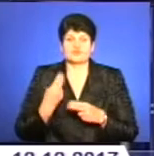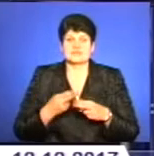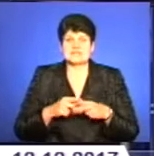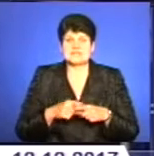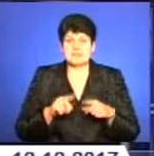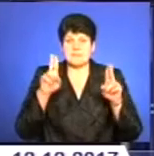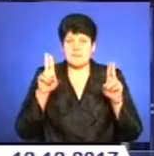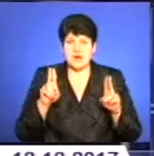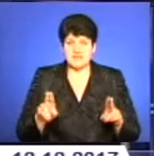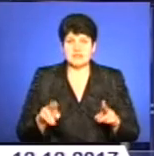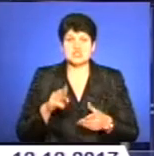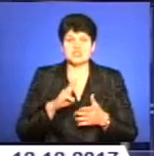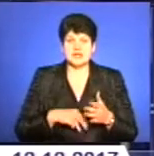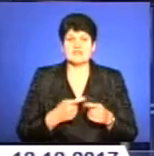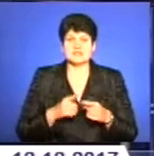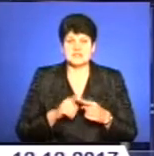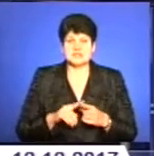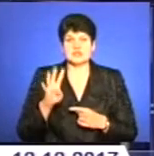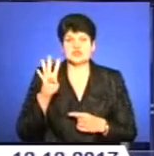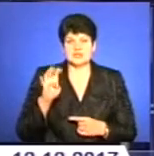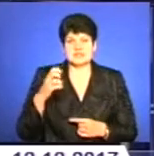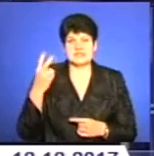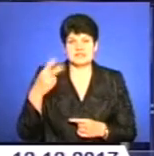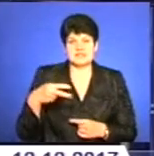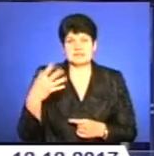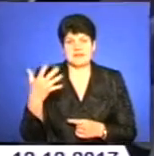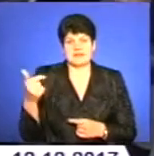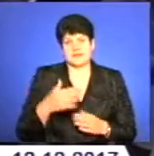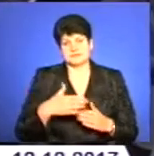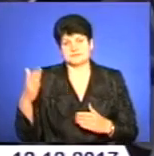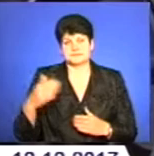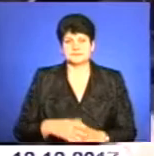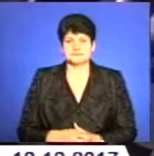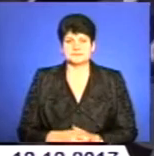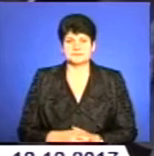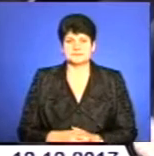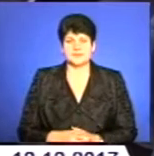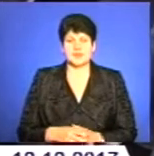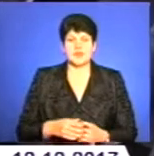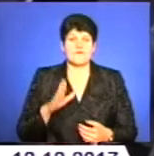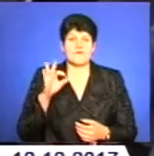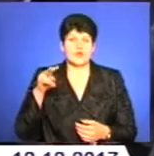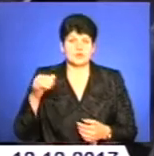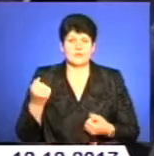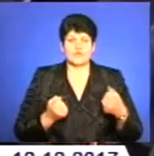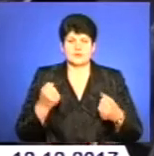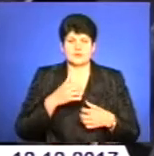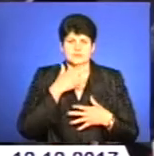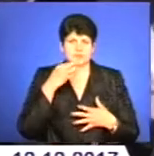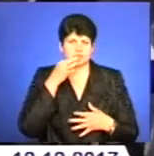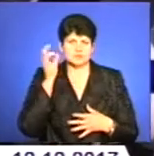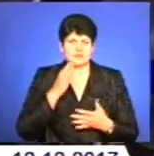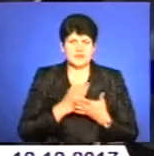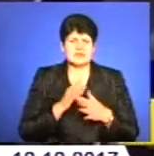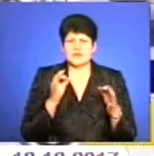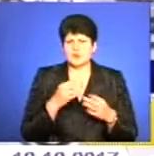на те, що штраф за це від 425 гривень. Володимир – водій з багаторічним досвідом. Каже, ніколи не